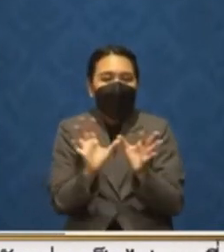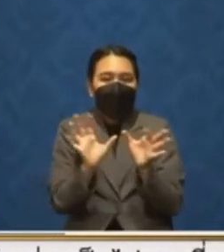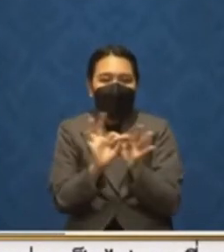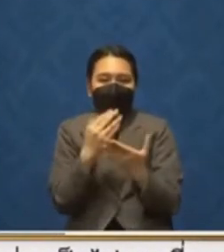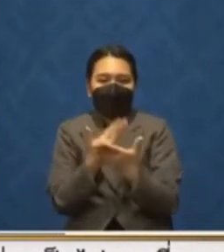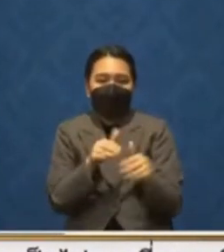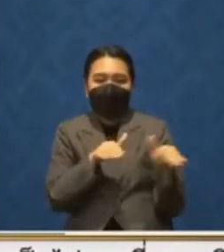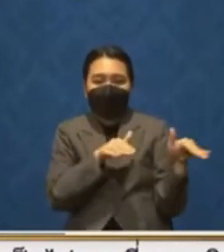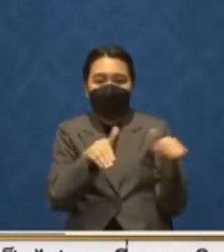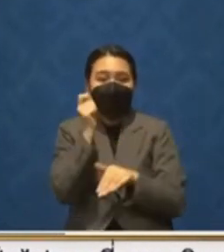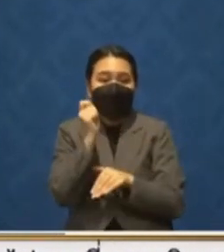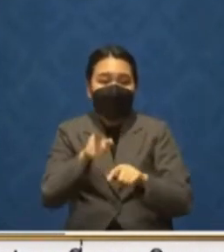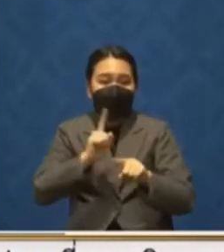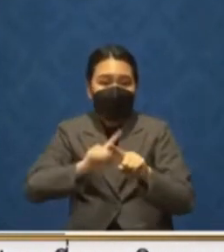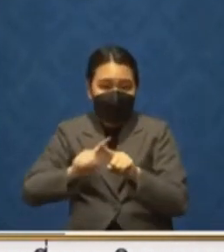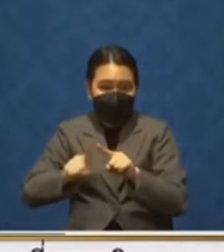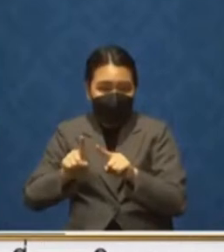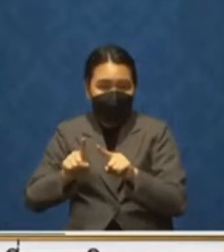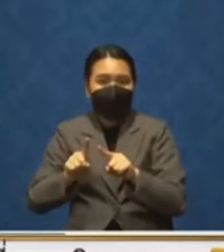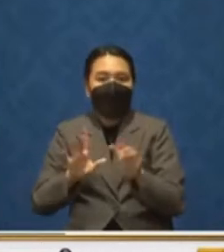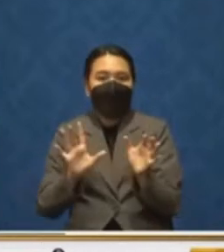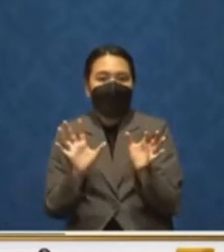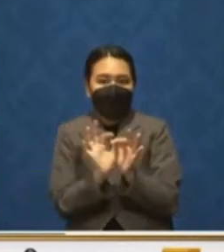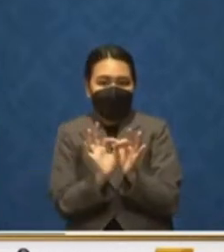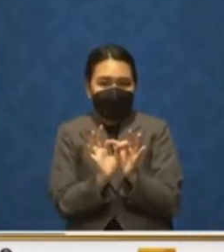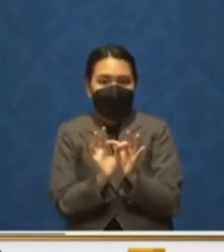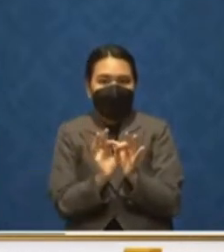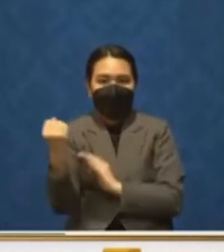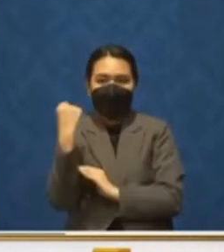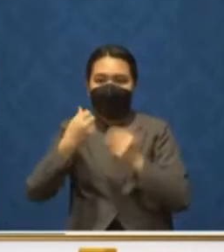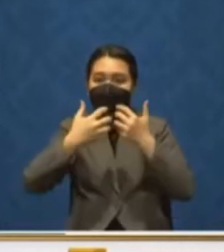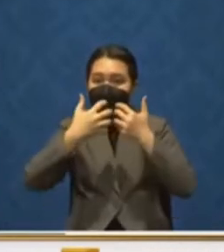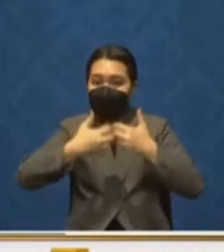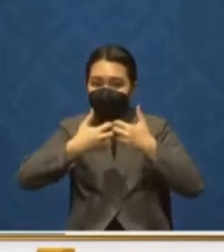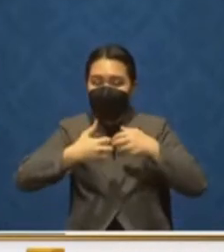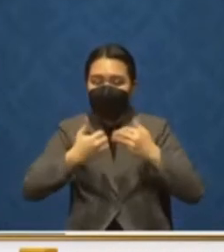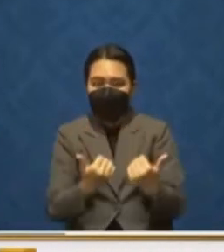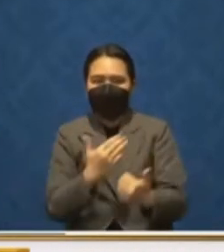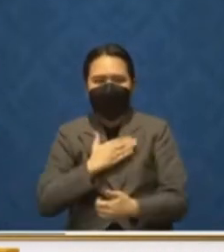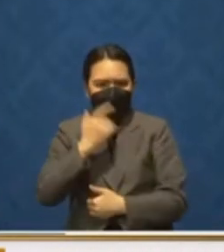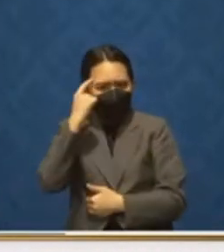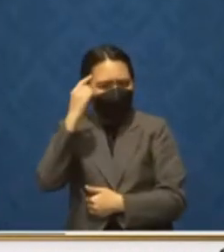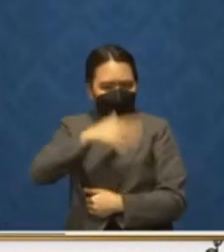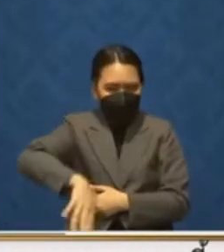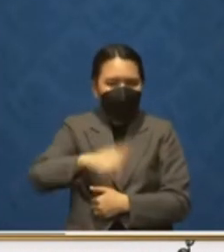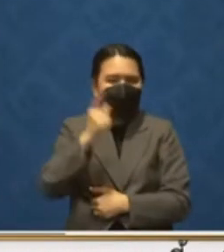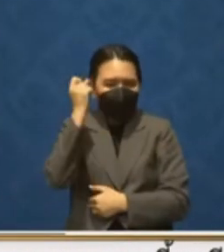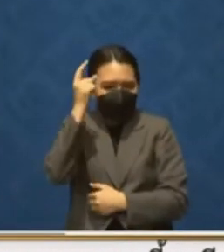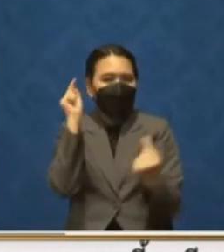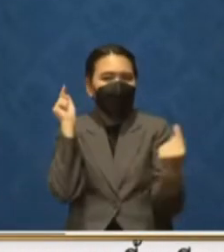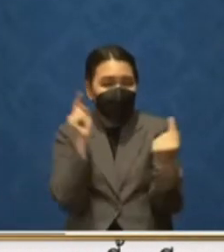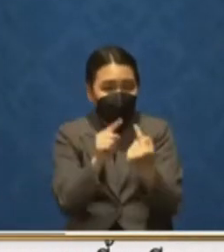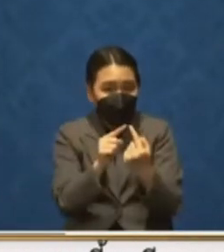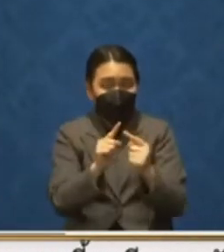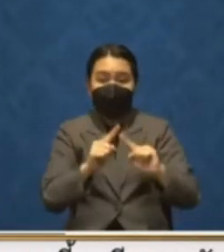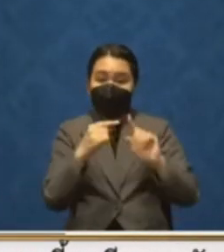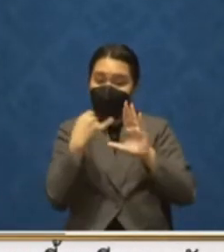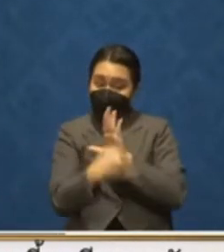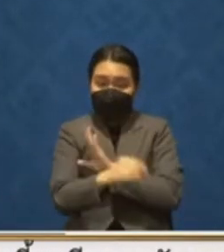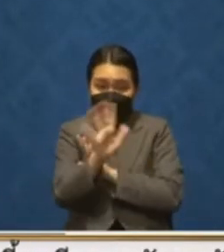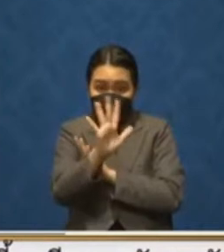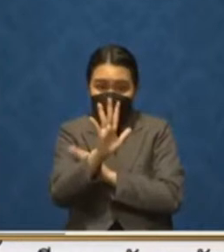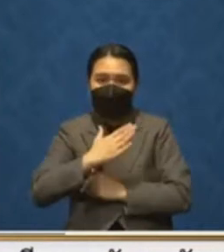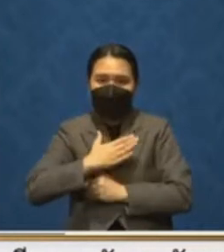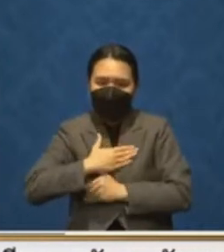กำลังการหรือที่มีอยู่ในปัจจุบันตรงนี้ผมคิดว่าเราก็ใจตรงกันแต่ว่าไม่ได้ผิดอะไรผมพยายามจะอธิบายว่า